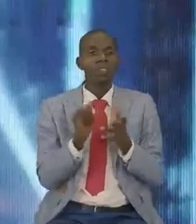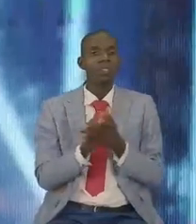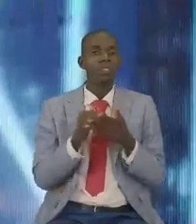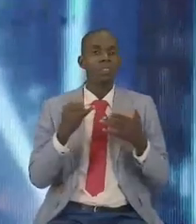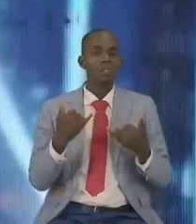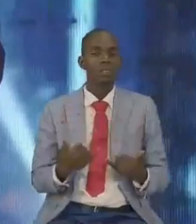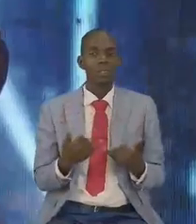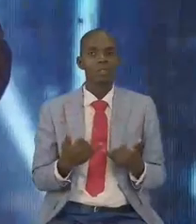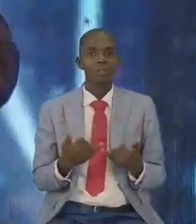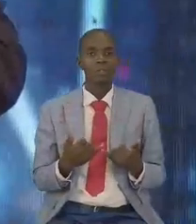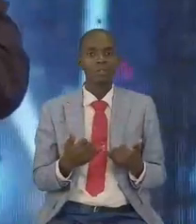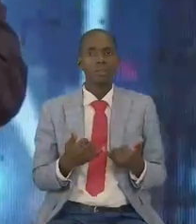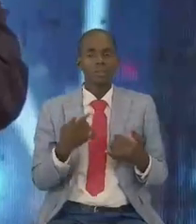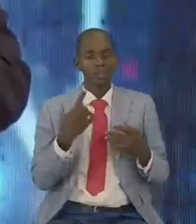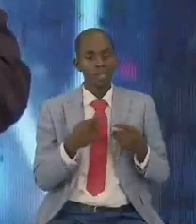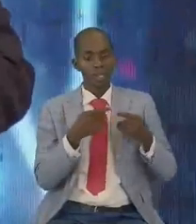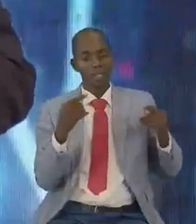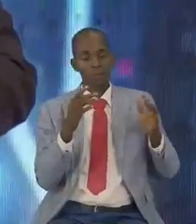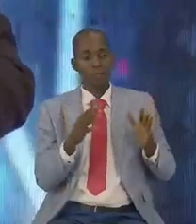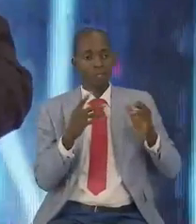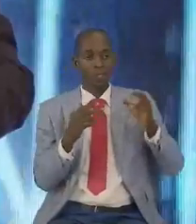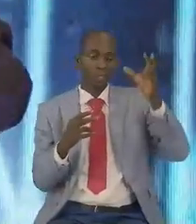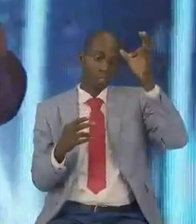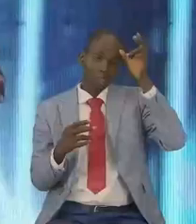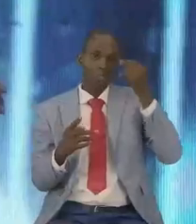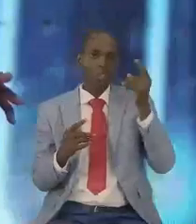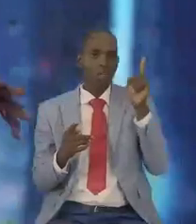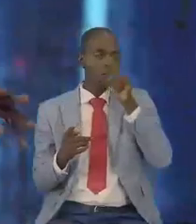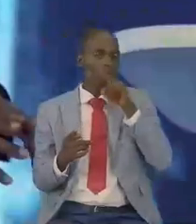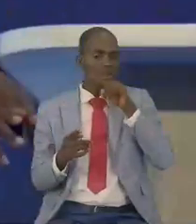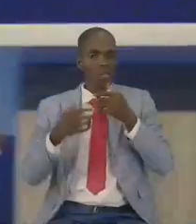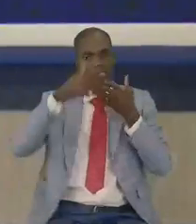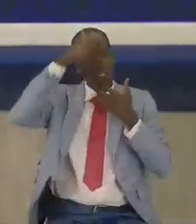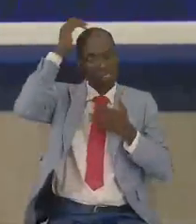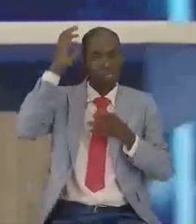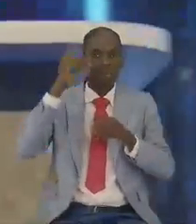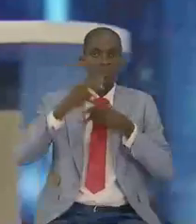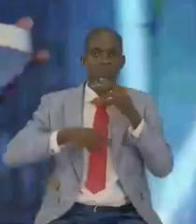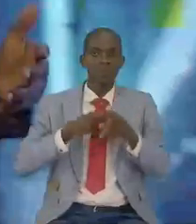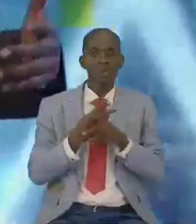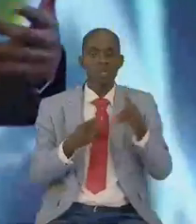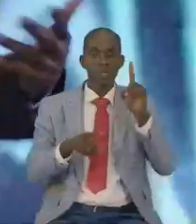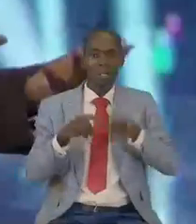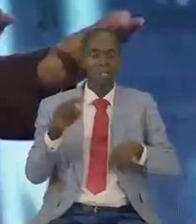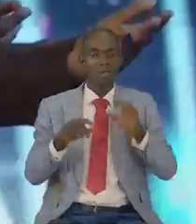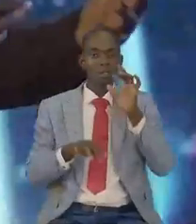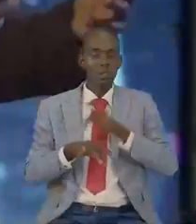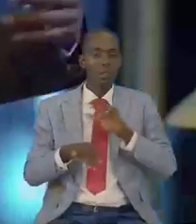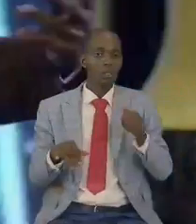que l'ennemi, le diable, le faux lion du monde ne peut pas toucher,